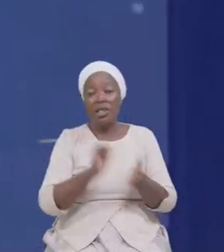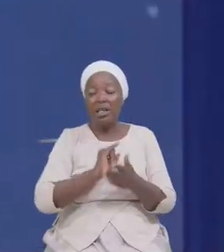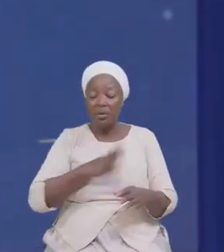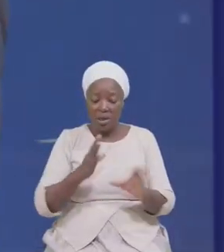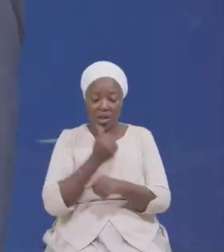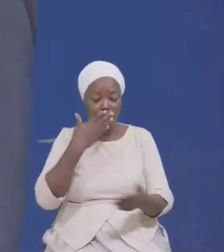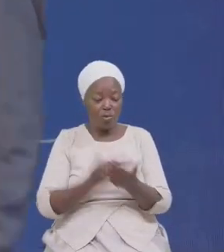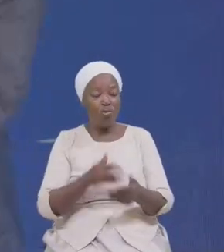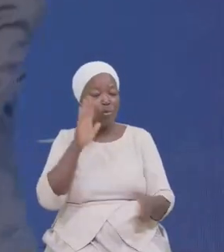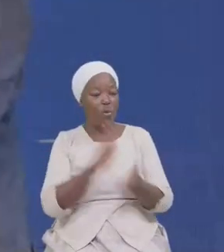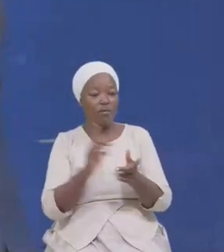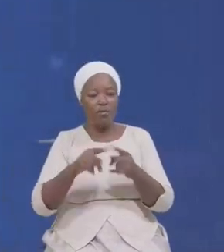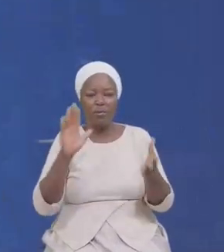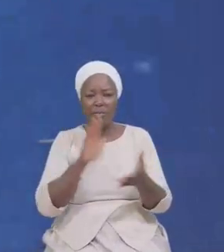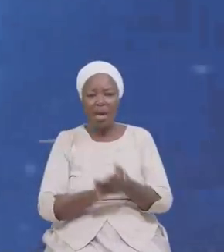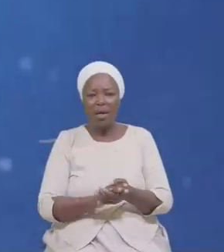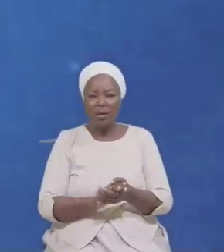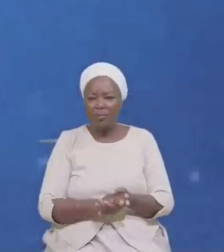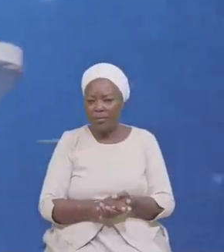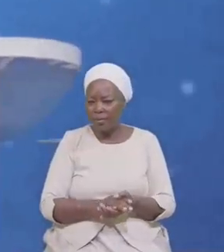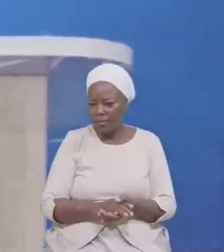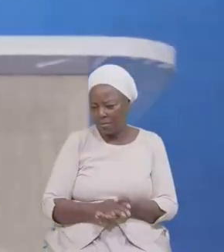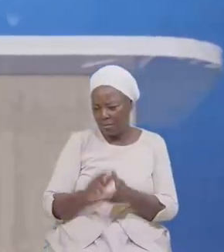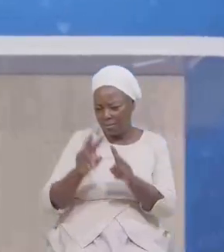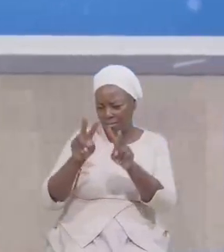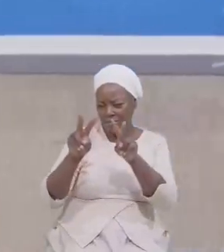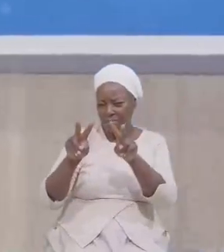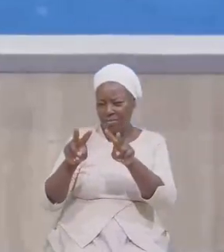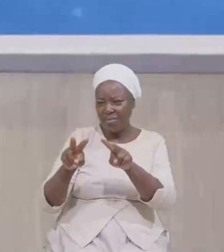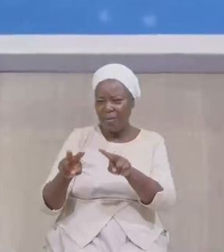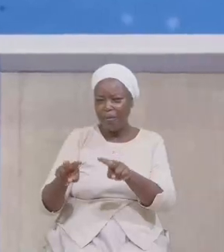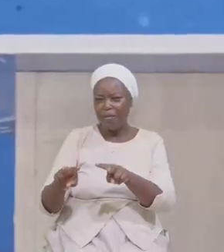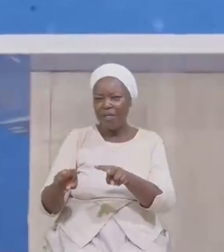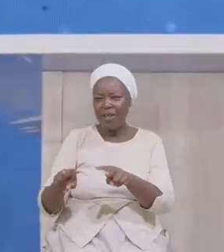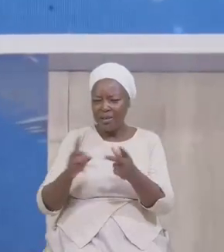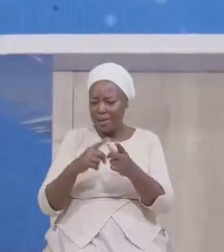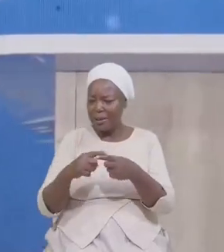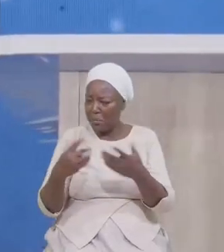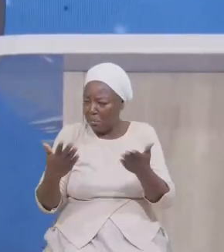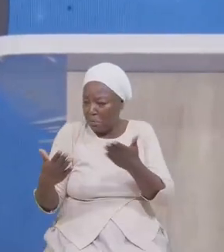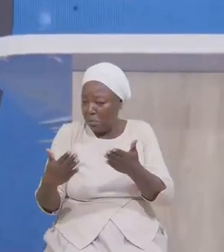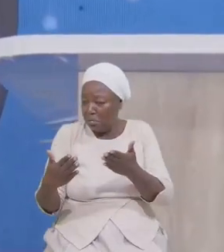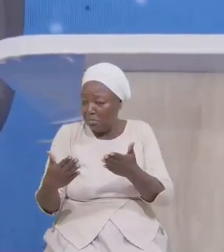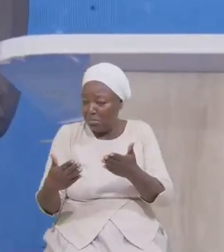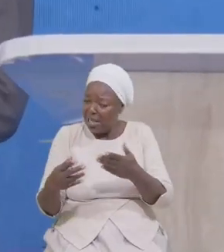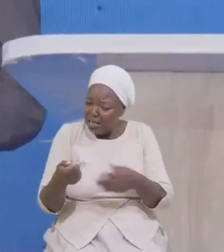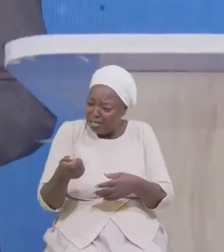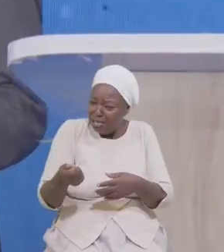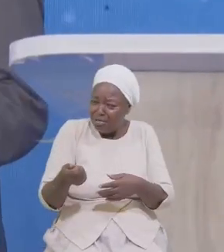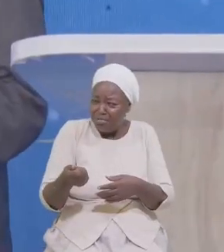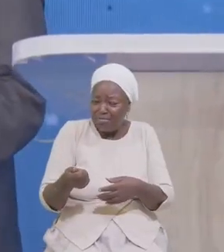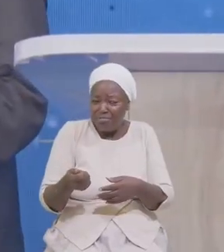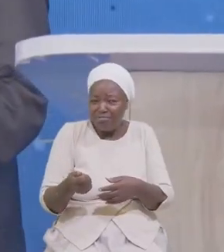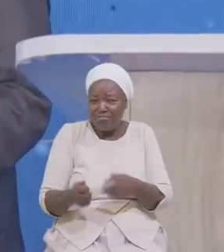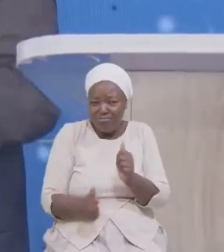femme. Et j'ai regardé le monsieur, peut-être un peu plus âgé que moi. Et je me suis dit,